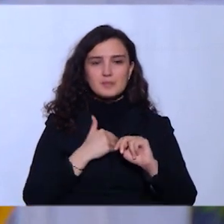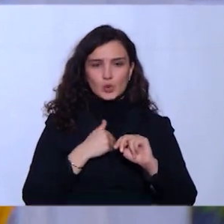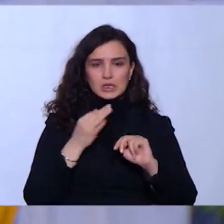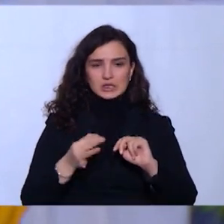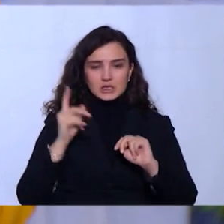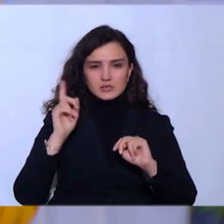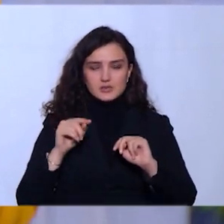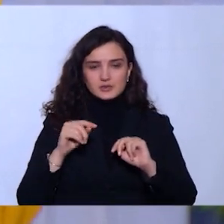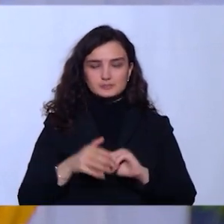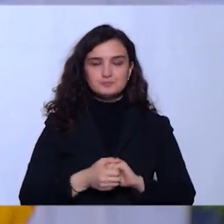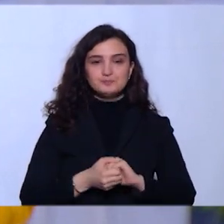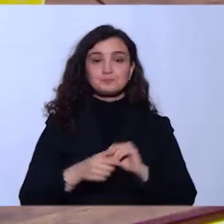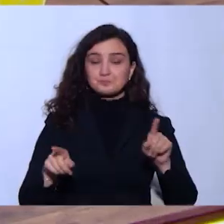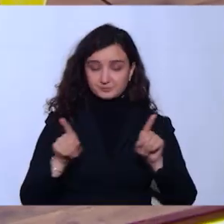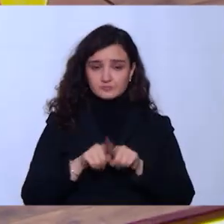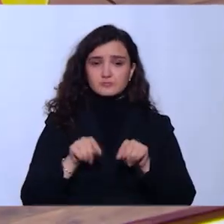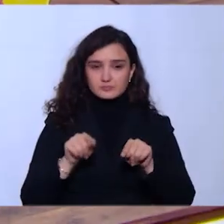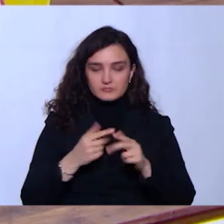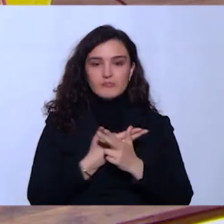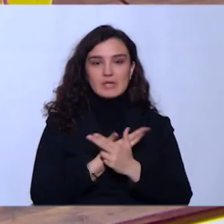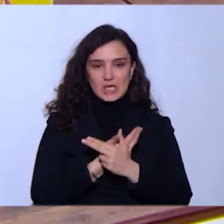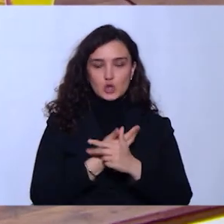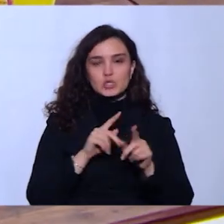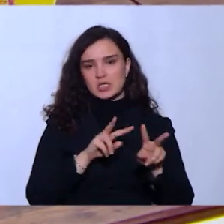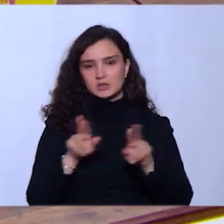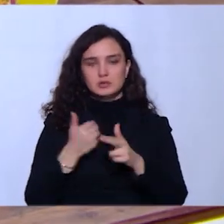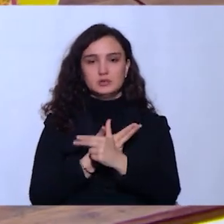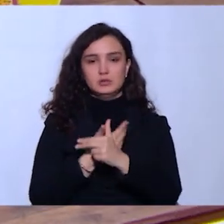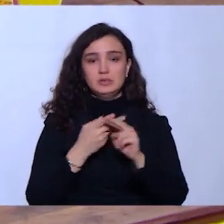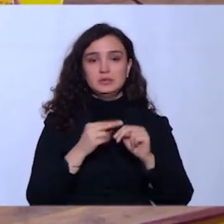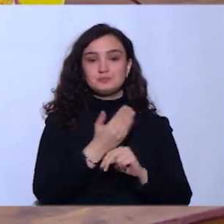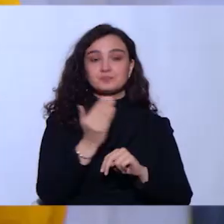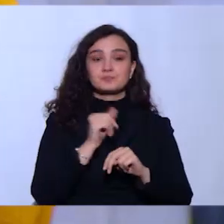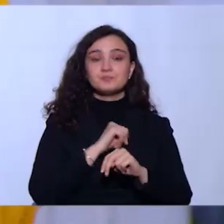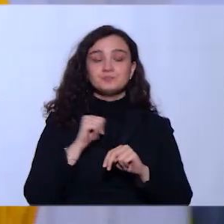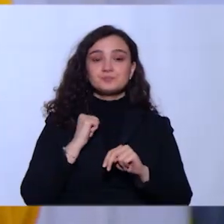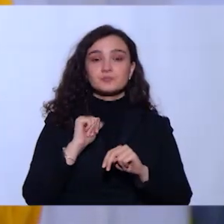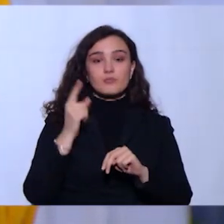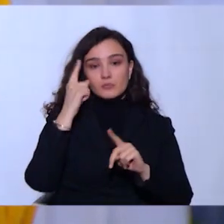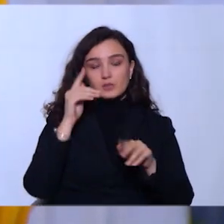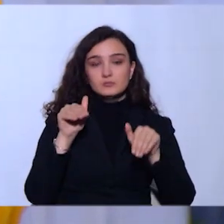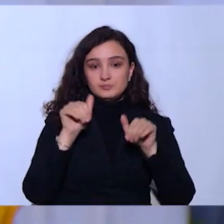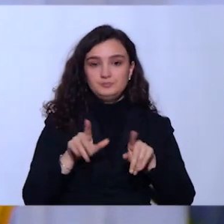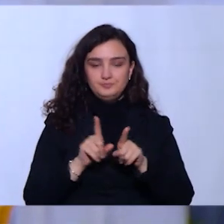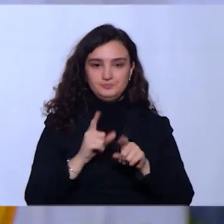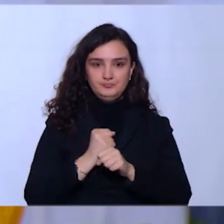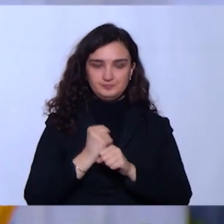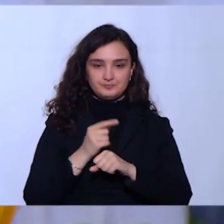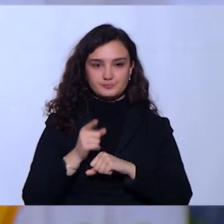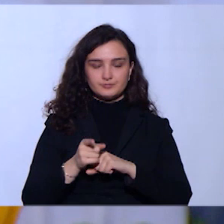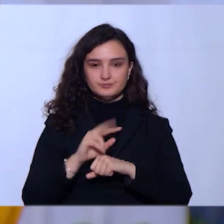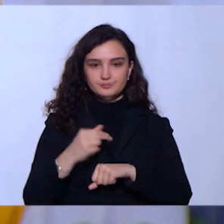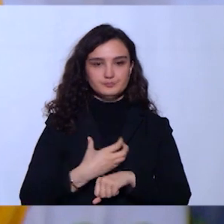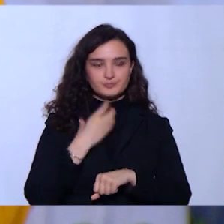ეცეთ გითხრათ, რომ ესეც ანგელოზია და ესეც. ამიტომ თქვენ თვითონ რომელსაც გადაწყვეტავთ ის გააკეთეთ და